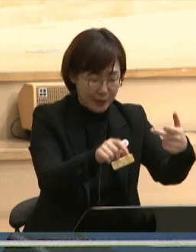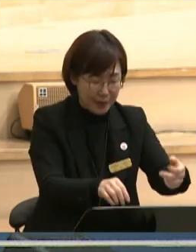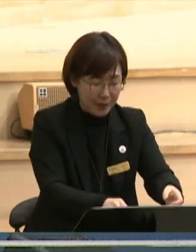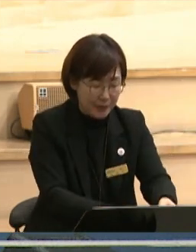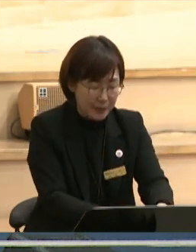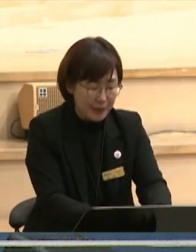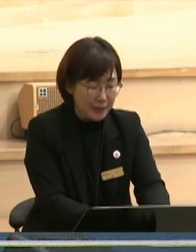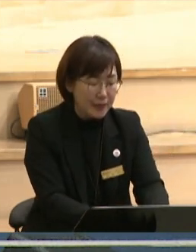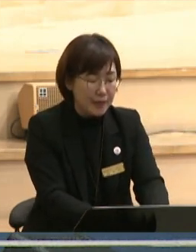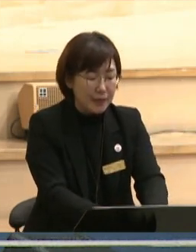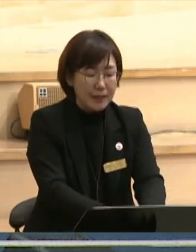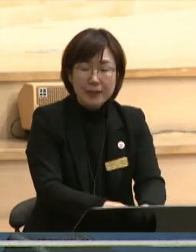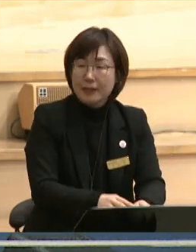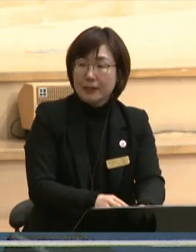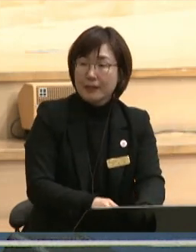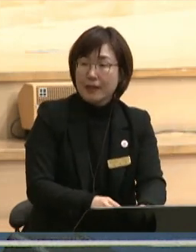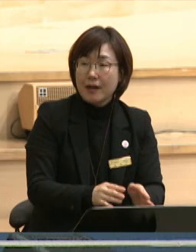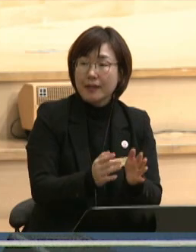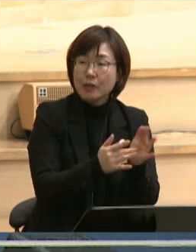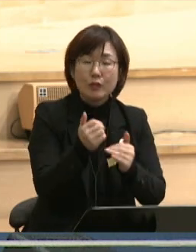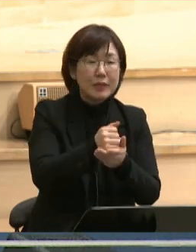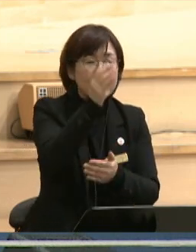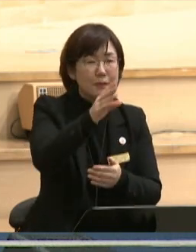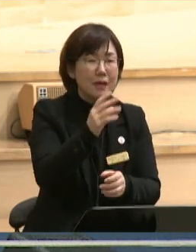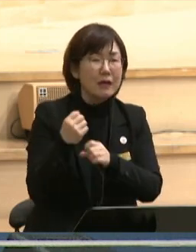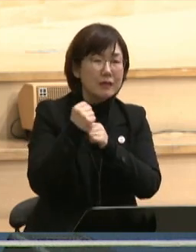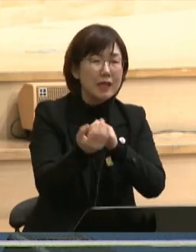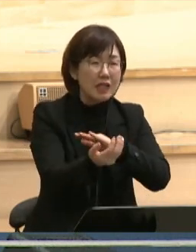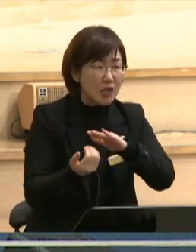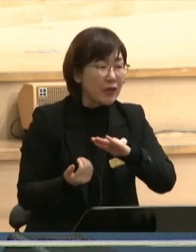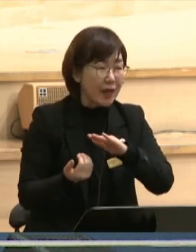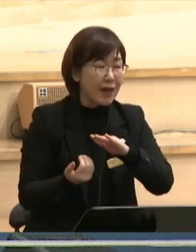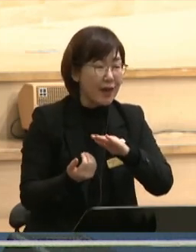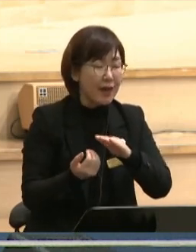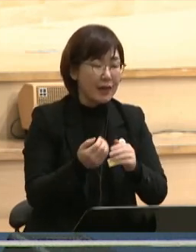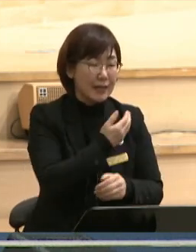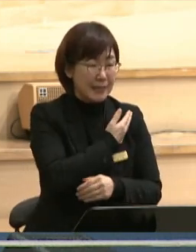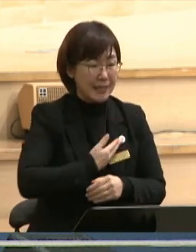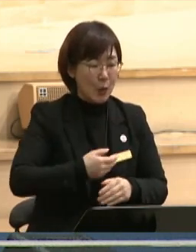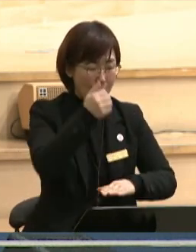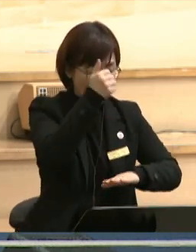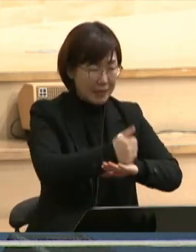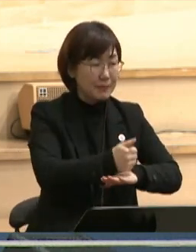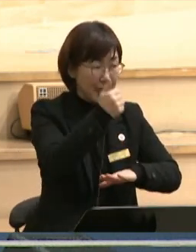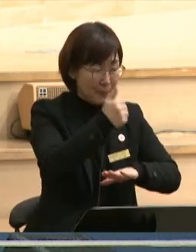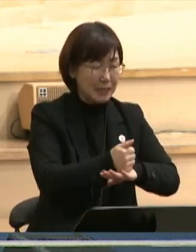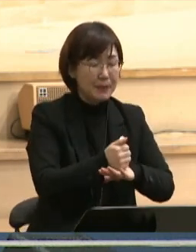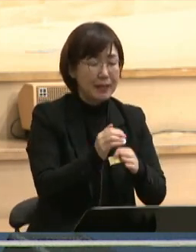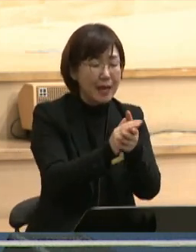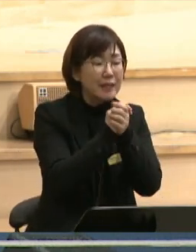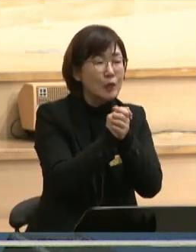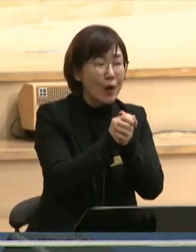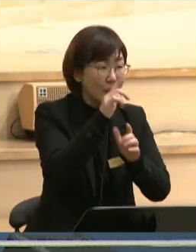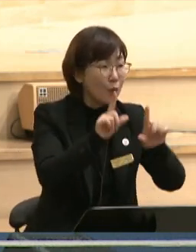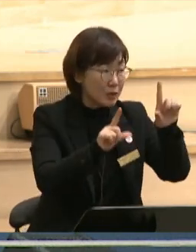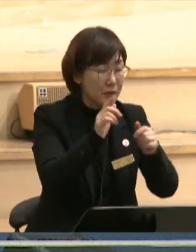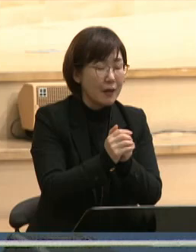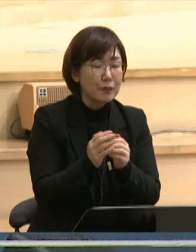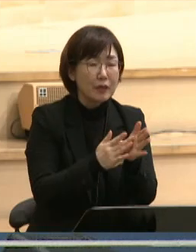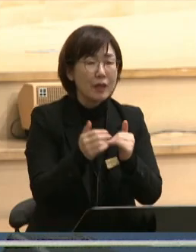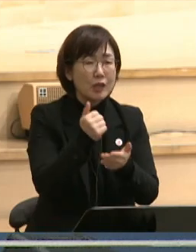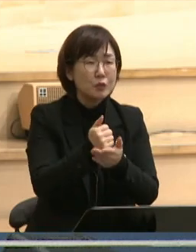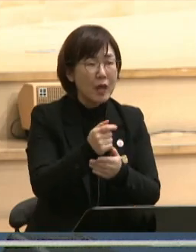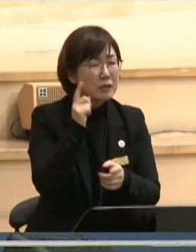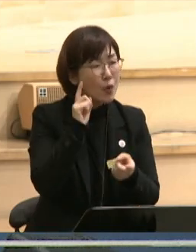예수님이 십자가를 지시기 전에 제자들을 위해서 마지막으로 중보기도하는 장면입니다 예수님의 관심이 어디에